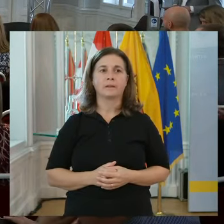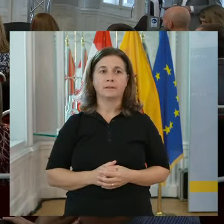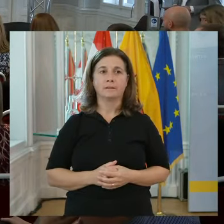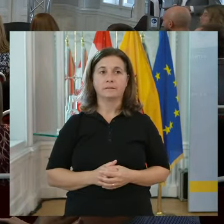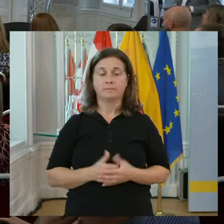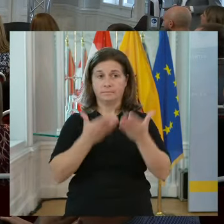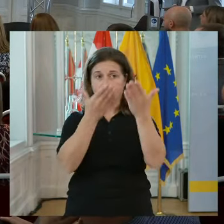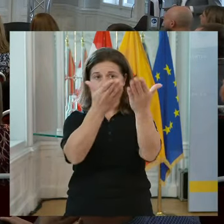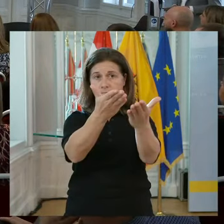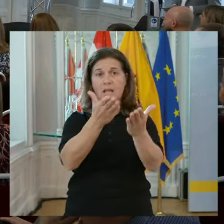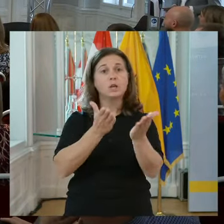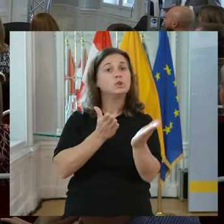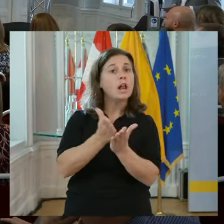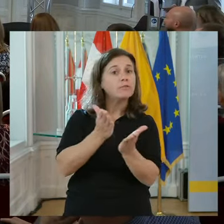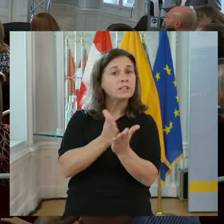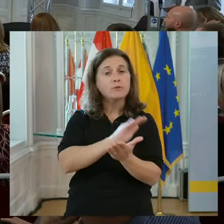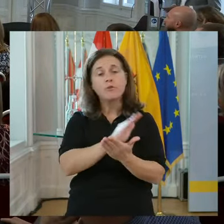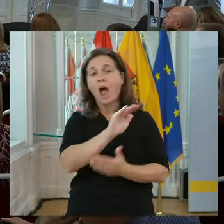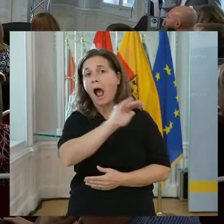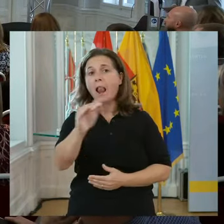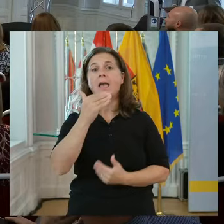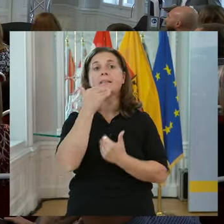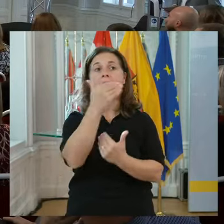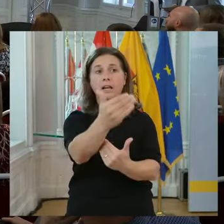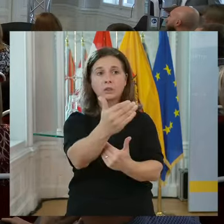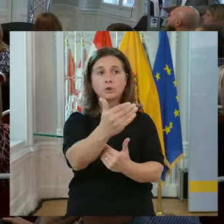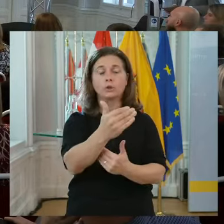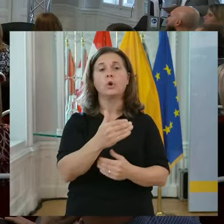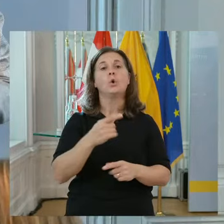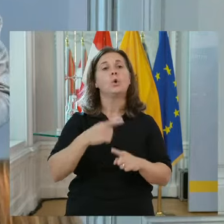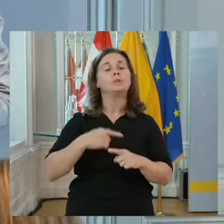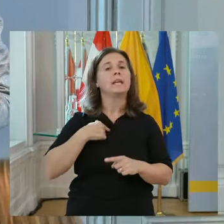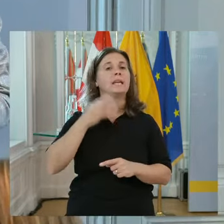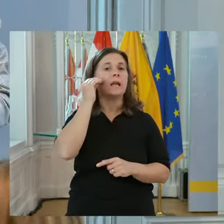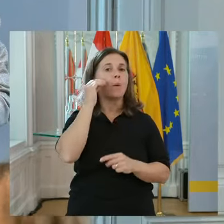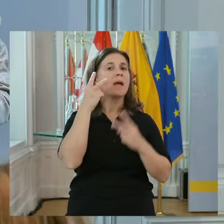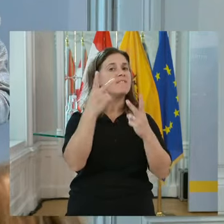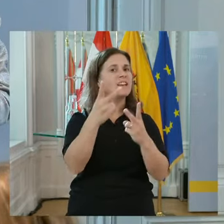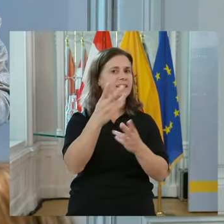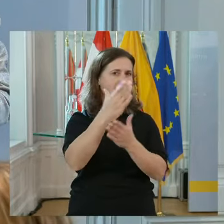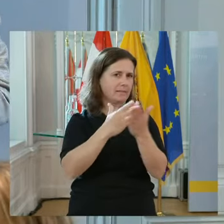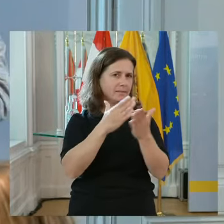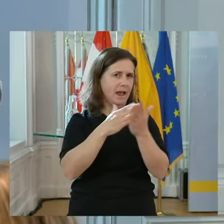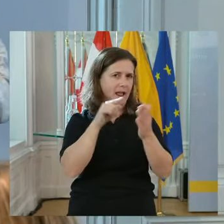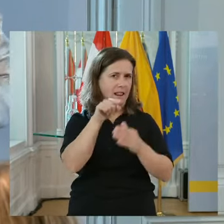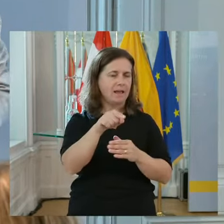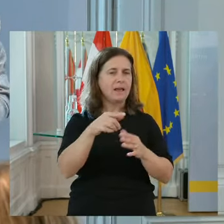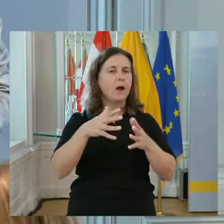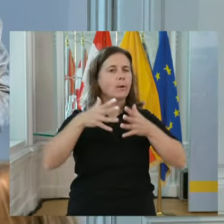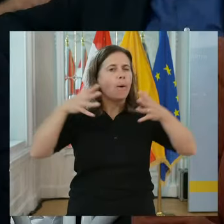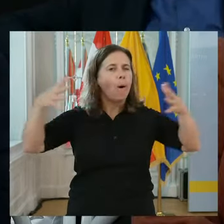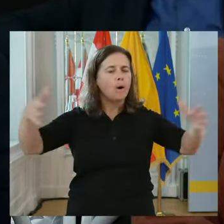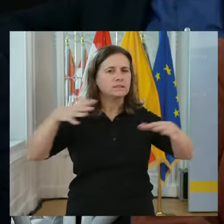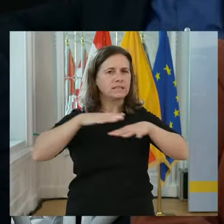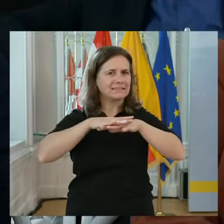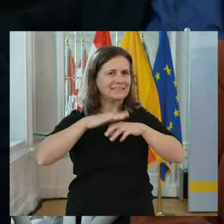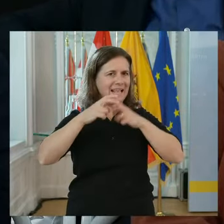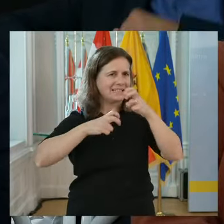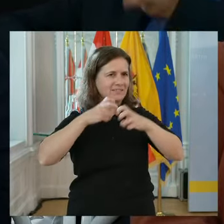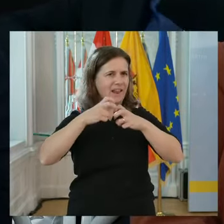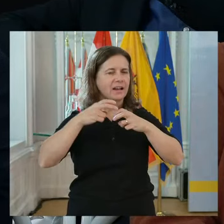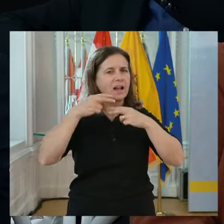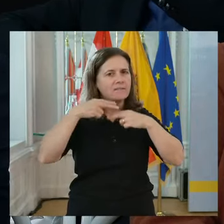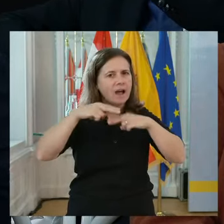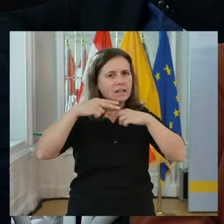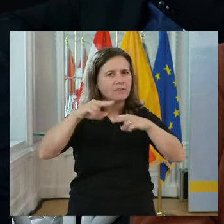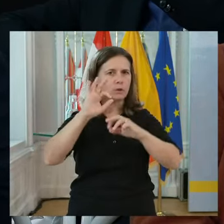dir in Stellvertretung aller Interessensvertretungen ein Dankeschön, weil ich glaube, ihr seid auch ein wichtiger Teil dieses Riesennetzwerks, dass die Sache weiter